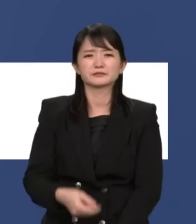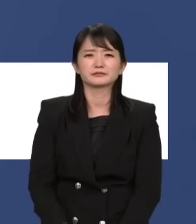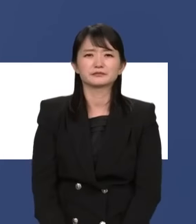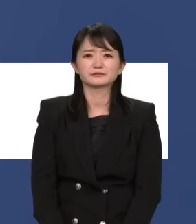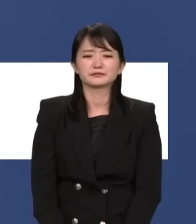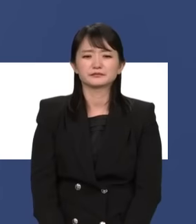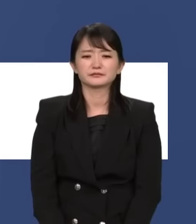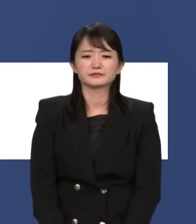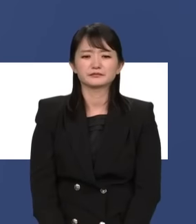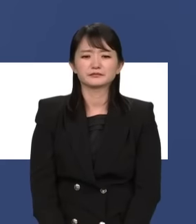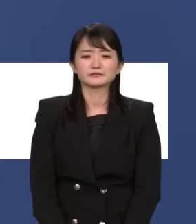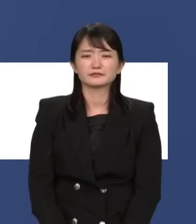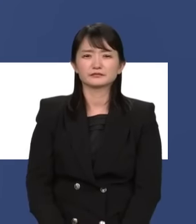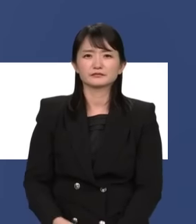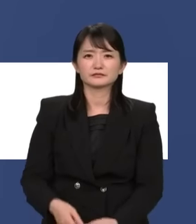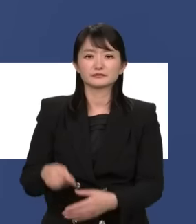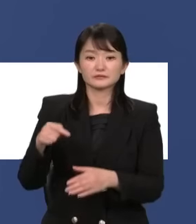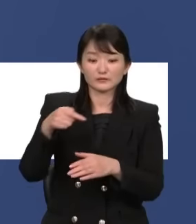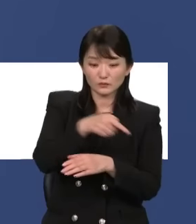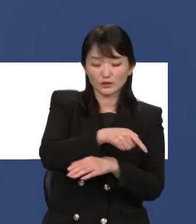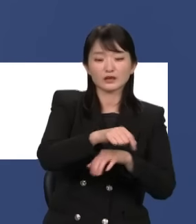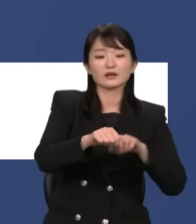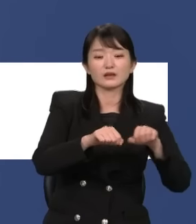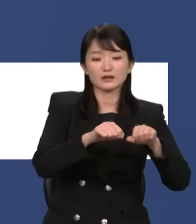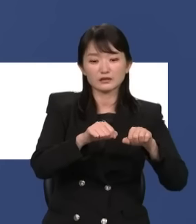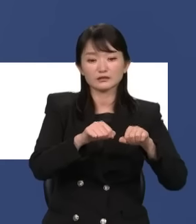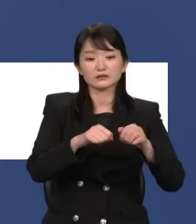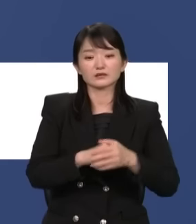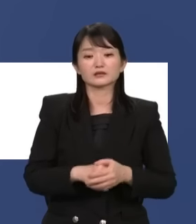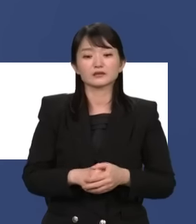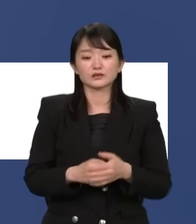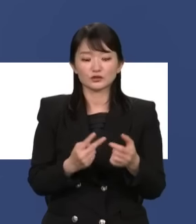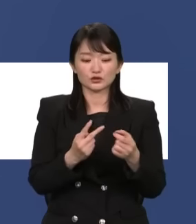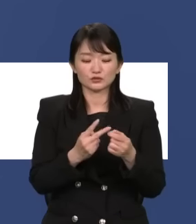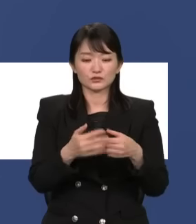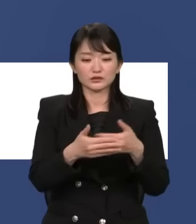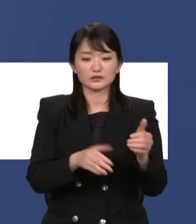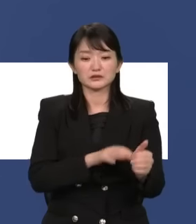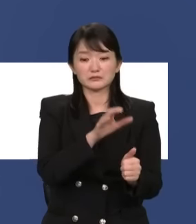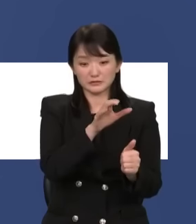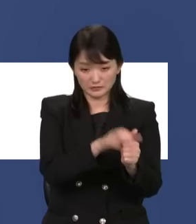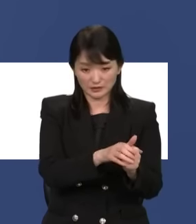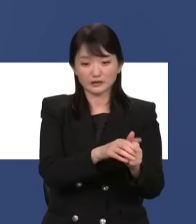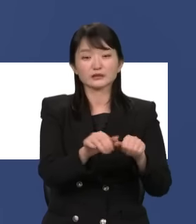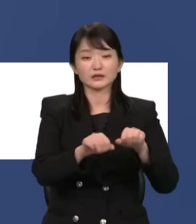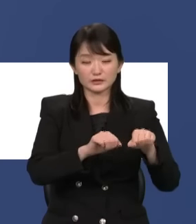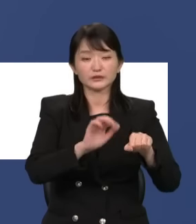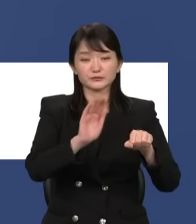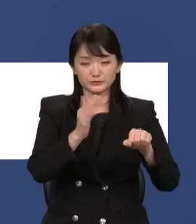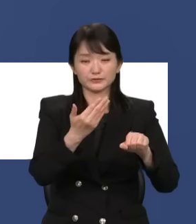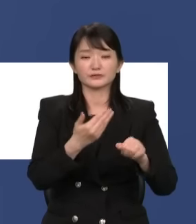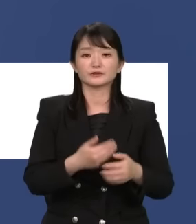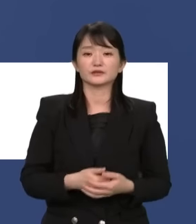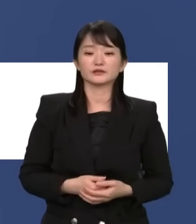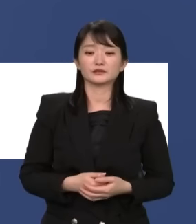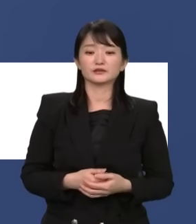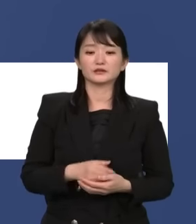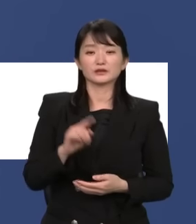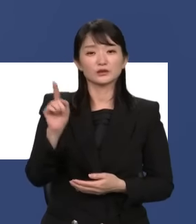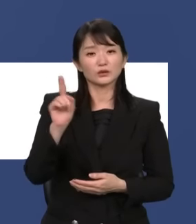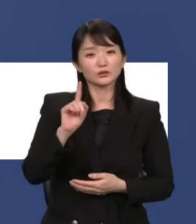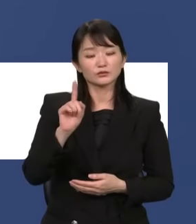같습니다네 대회 활동이야 이제 제 2부 속씨를 통해서 이렇게 하면 되고 아 어 어떤